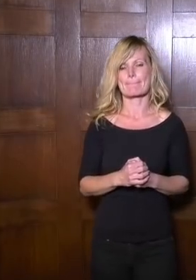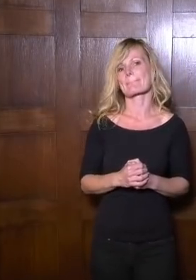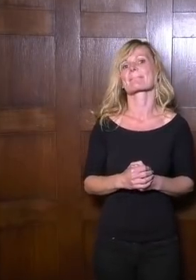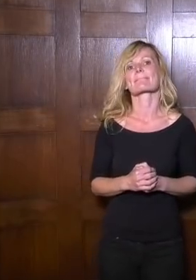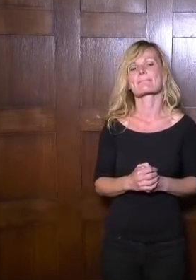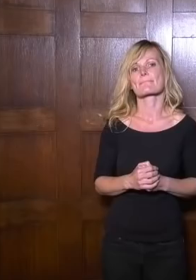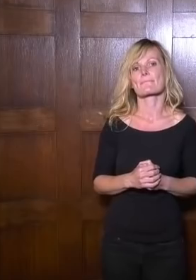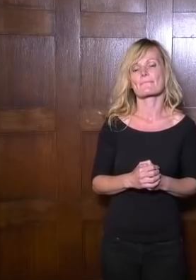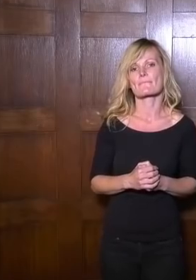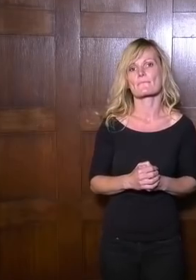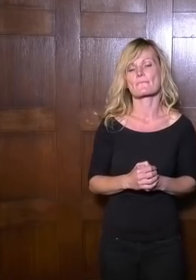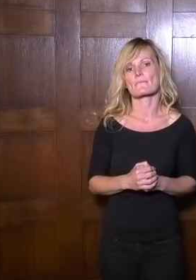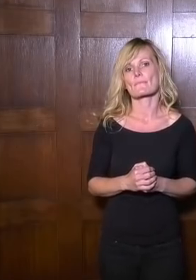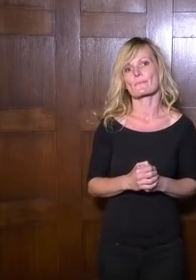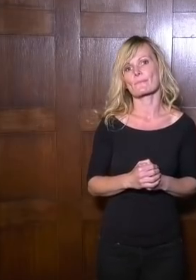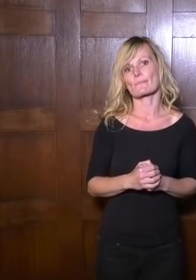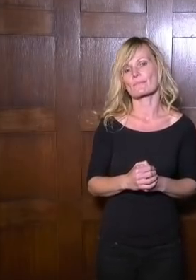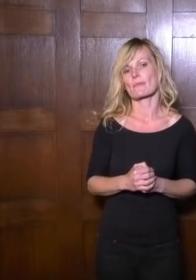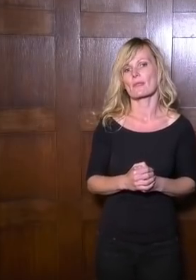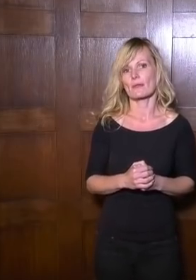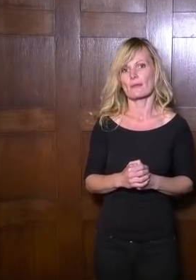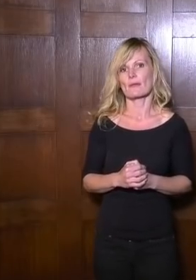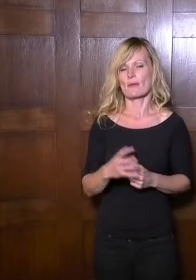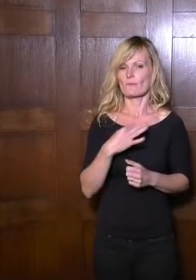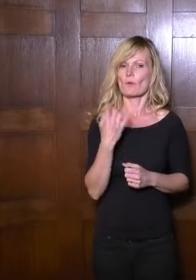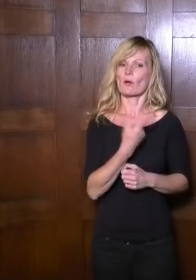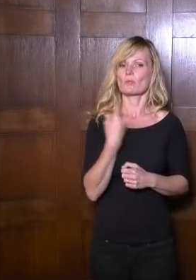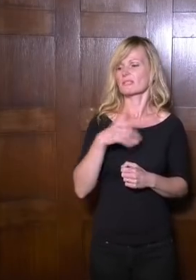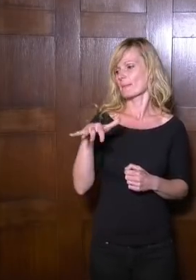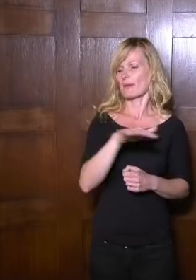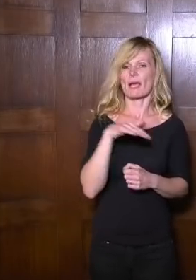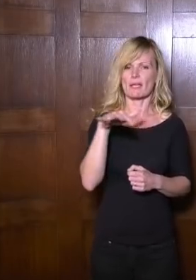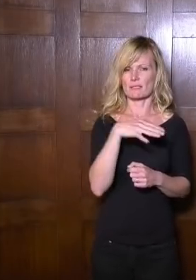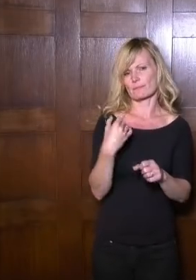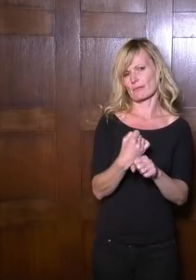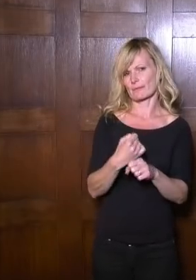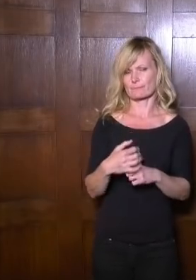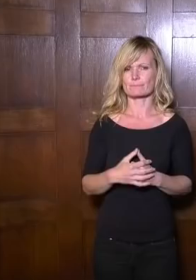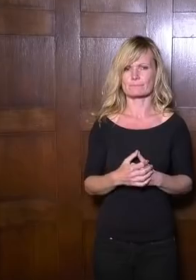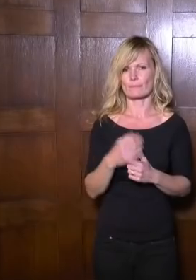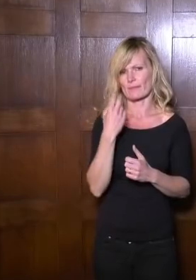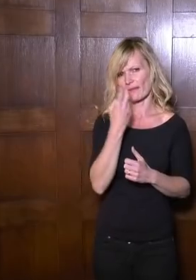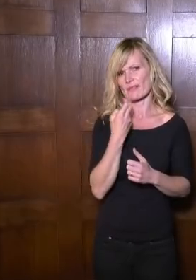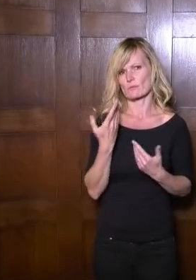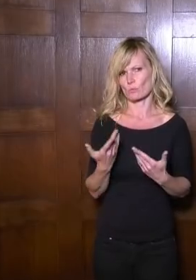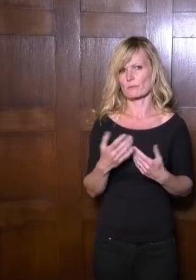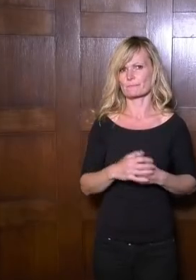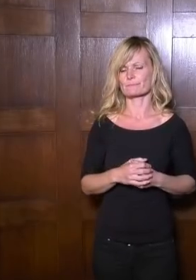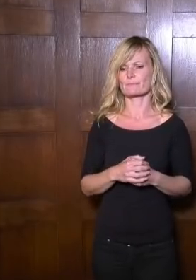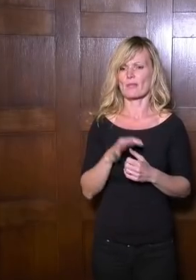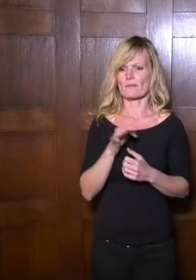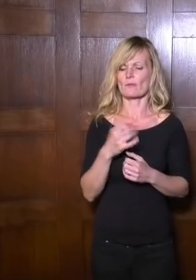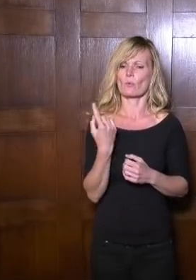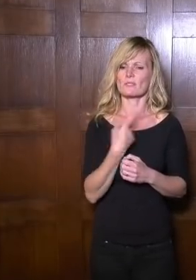ich kann oder versuche das jetzt einfach mal für unsere Branche zu machen und für unsere Branche zu sprechen. Sicherlich ist das ein